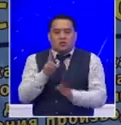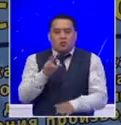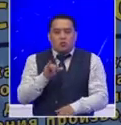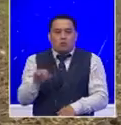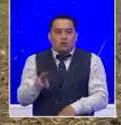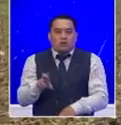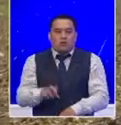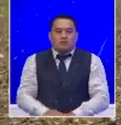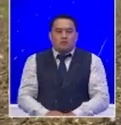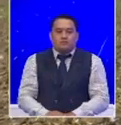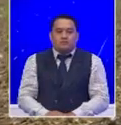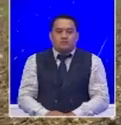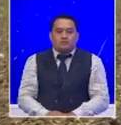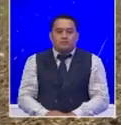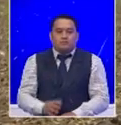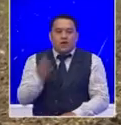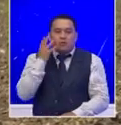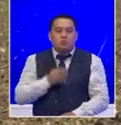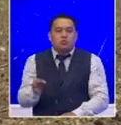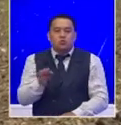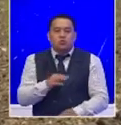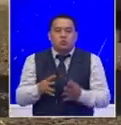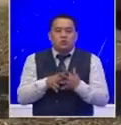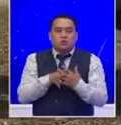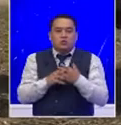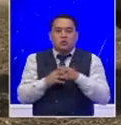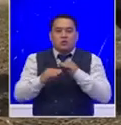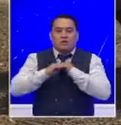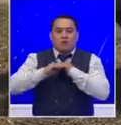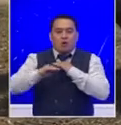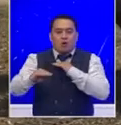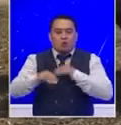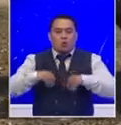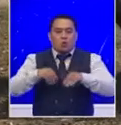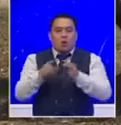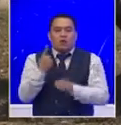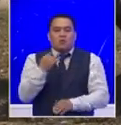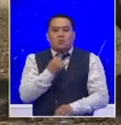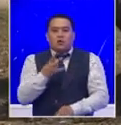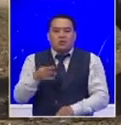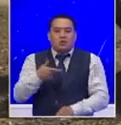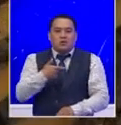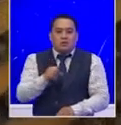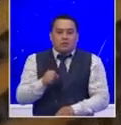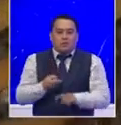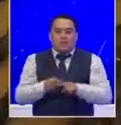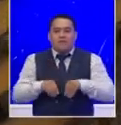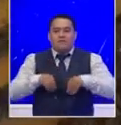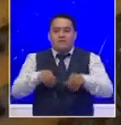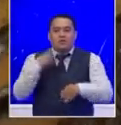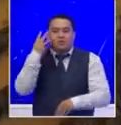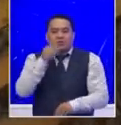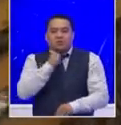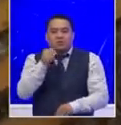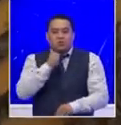секунду. Алматинская область – аграрный регион. В этом году посевные площади составляют около 1 000 000 гектаров. Земледельцы выращивают сахарную